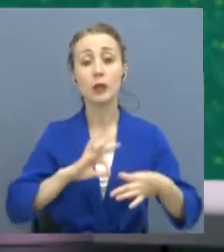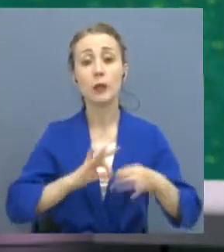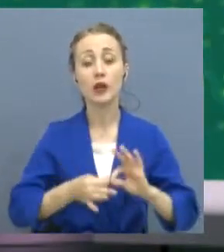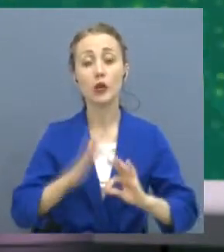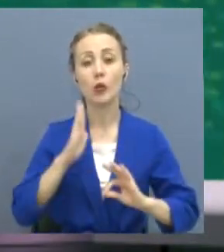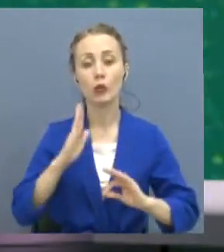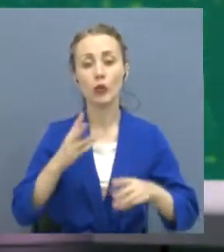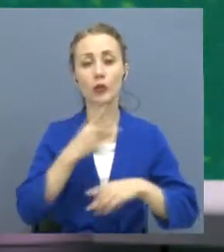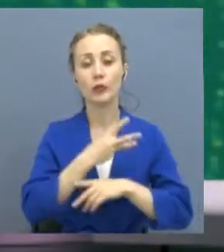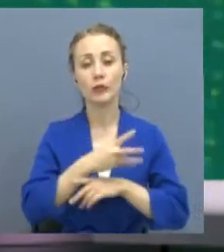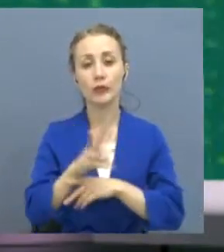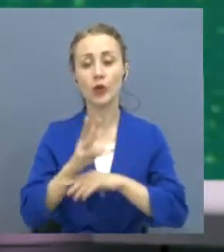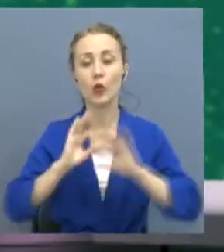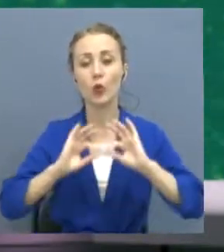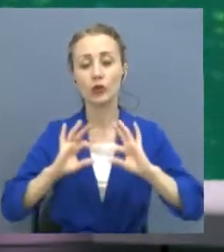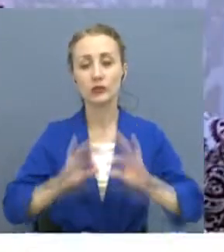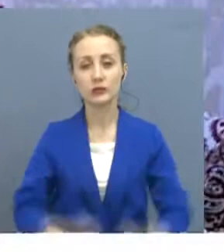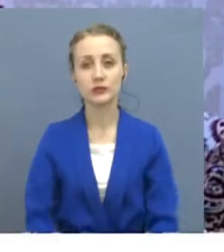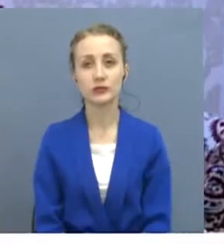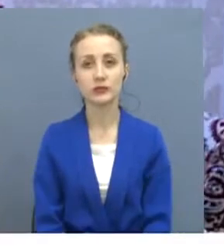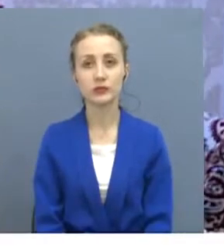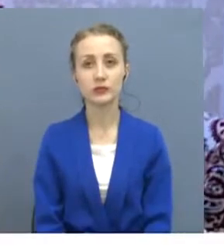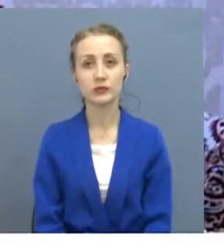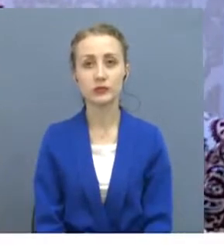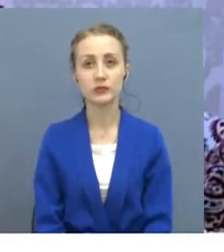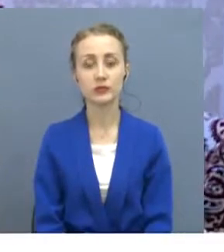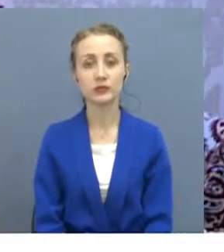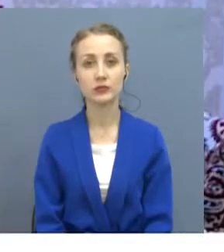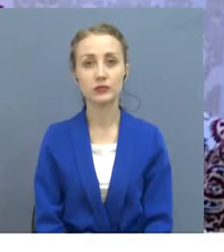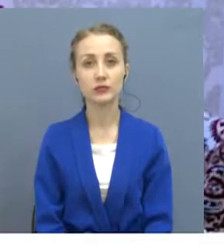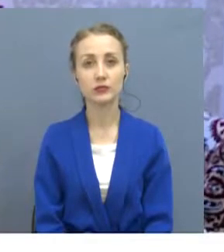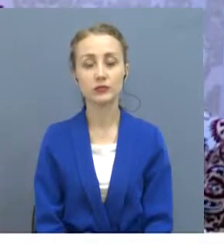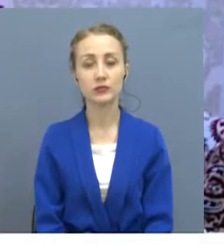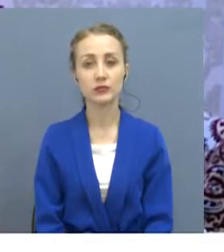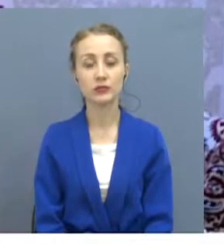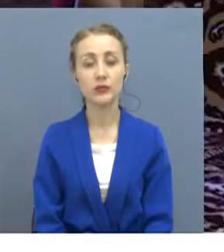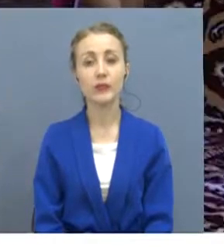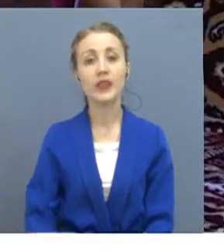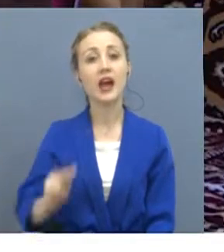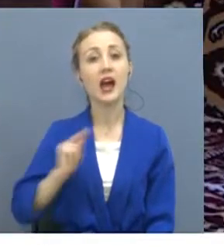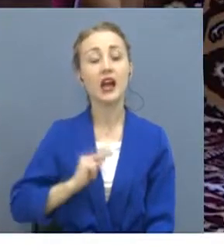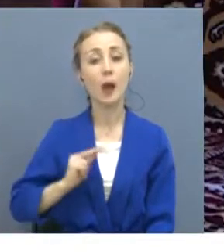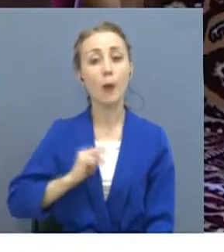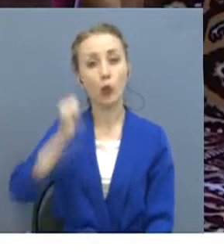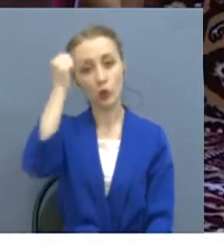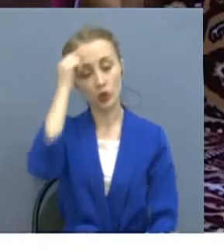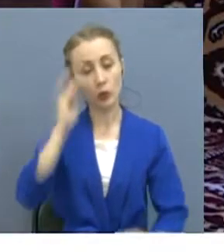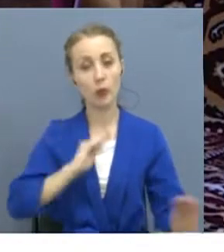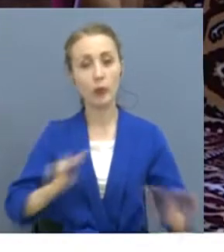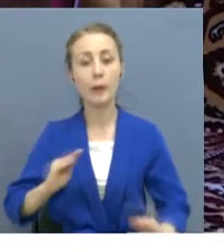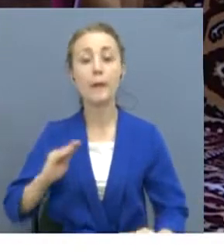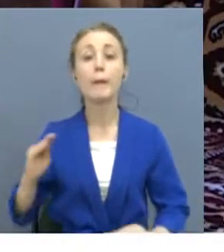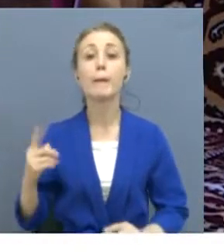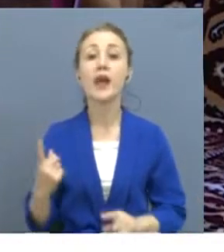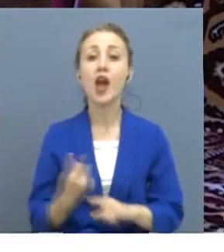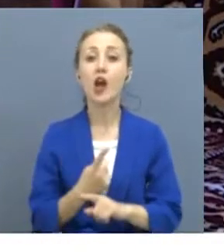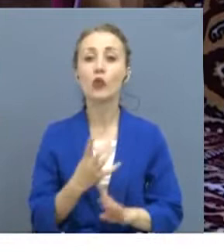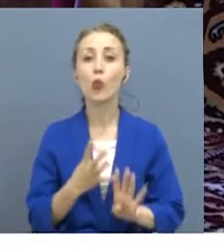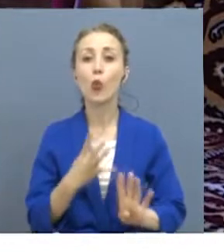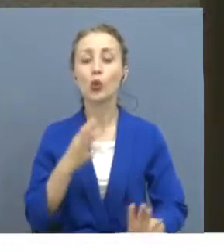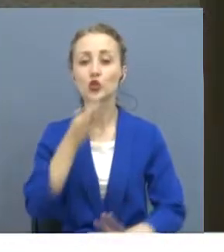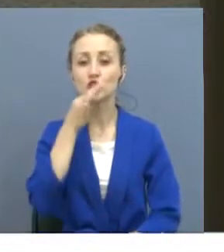онлайн брифингте мәлім болды. Халықаралық музейлер күні 1977 жылдан бастап тойланып келеді.